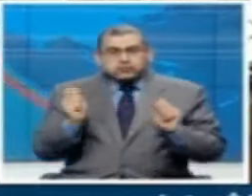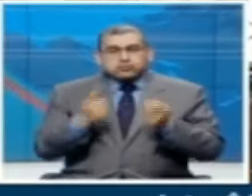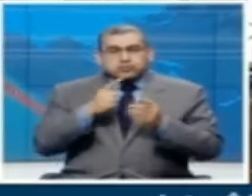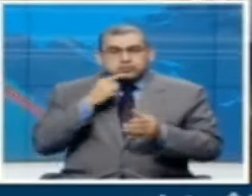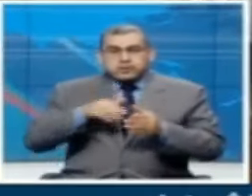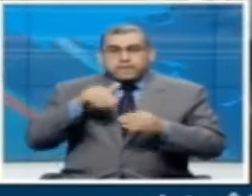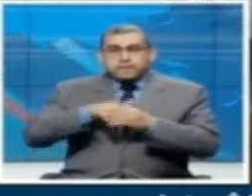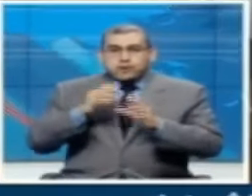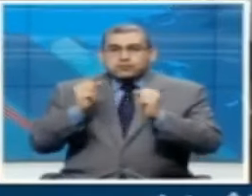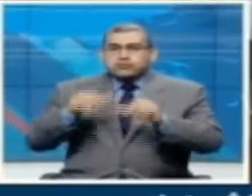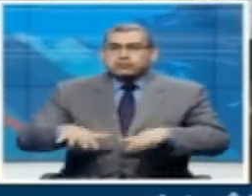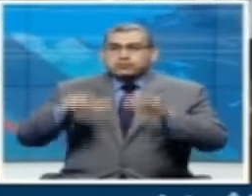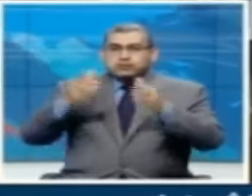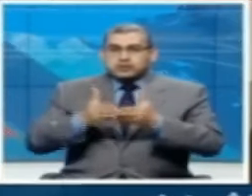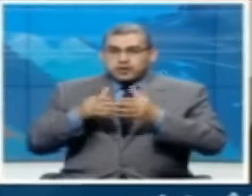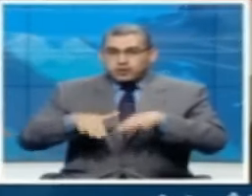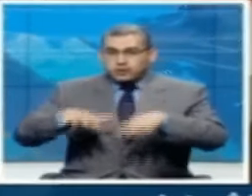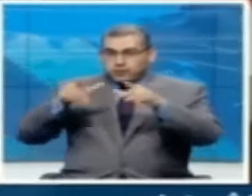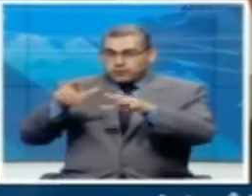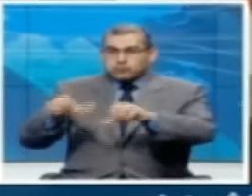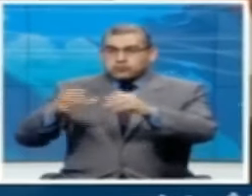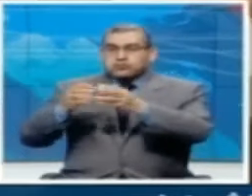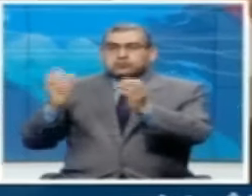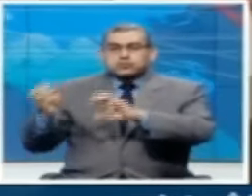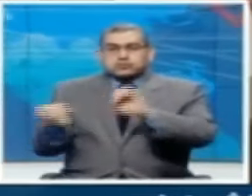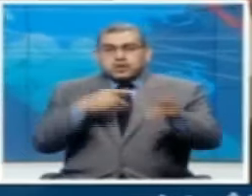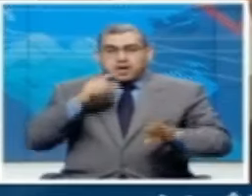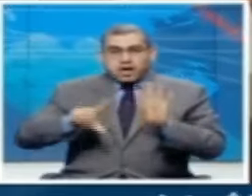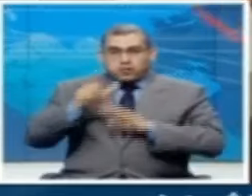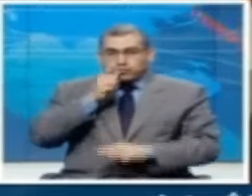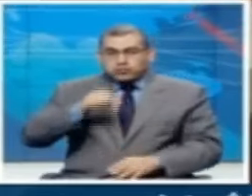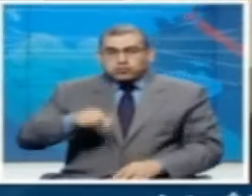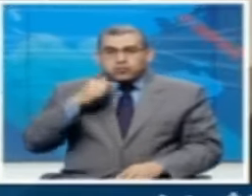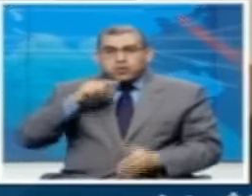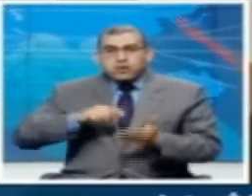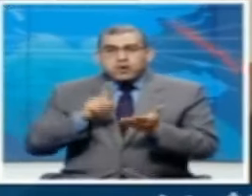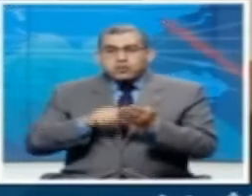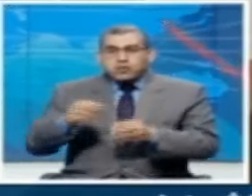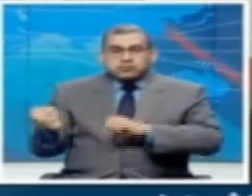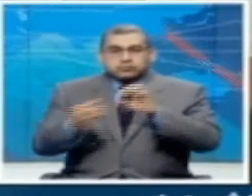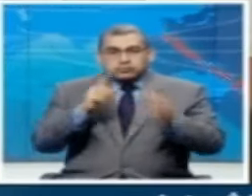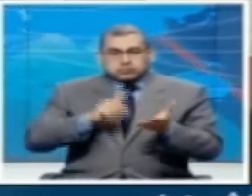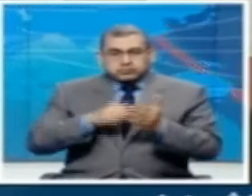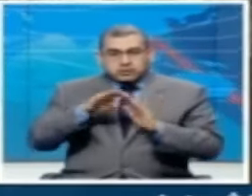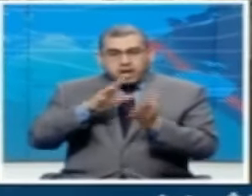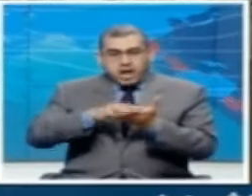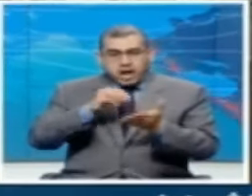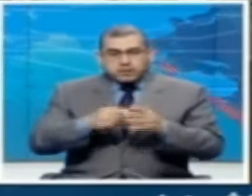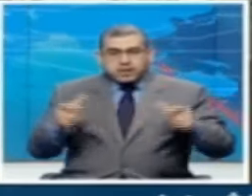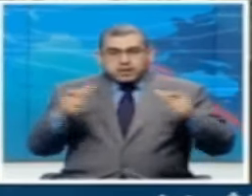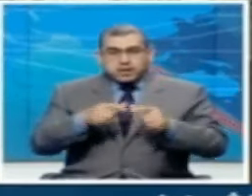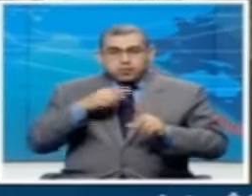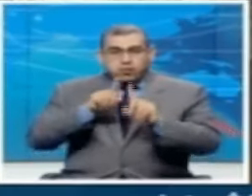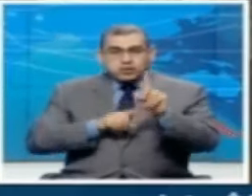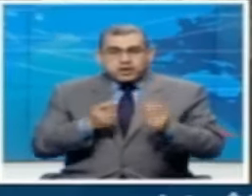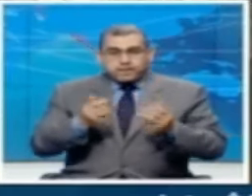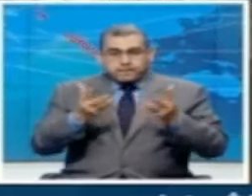الفوري عن البضائع بالموانئ اكد عليها رئيس مجلس الوزراء الدكتور مصطفى مدبولي في مستهل اجتماعه مع وزير